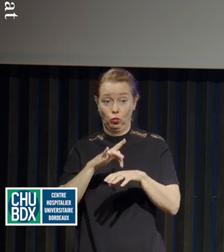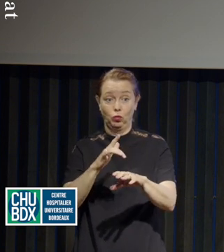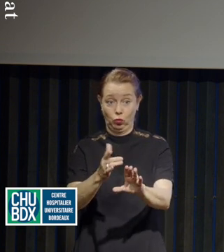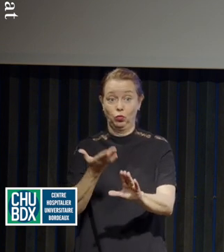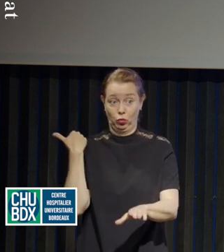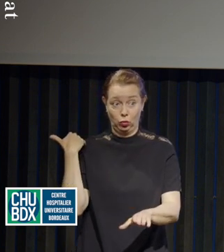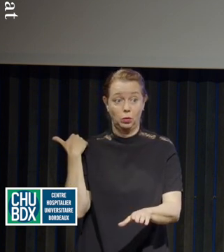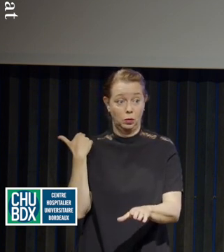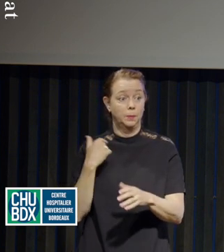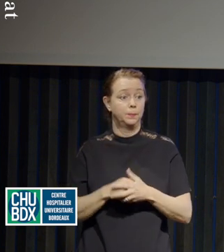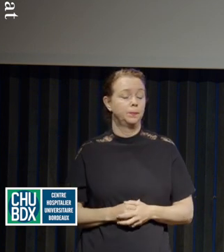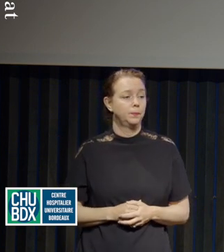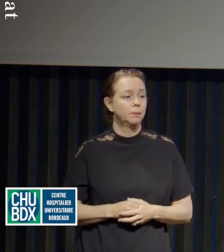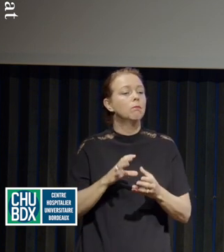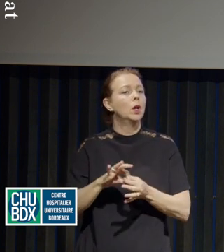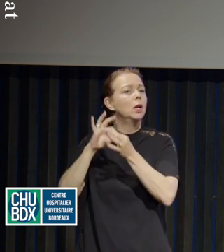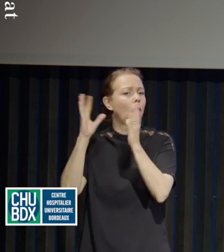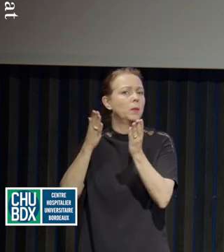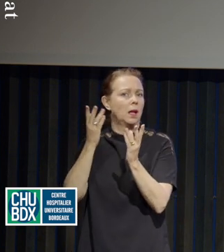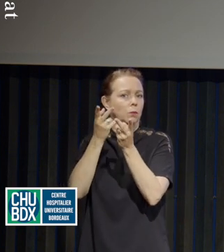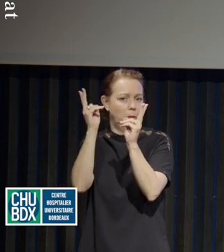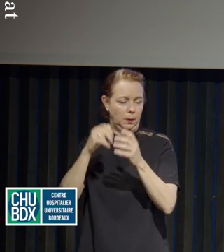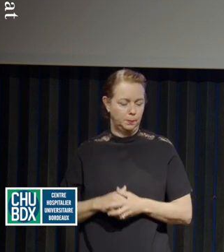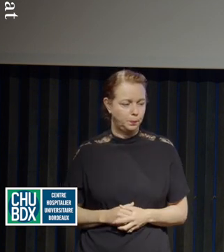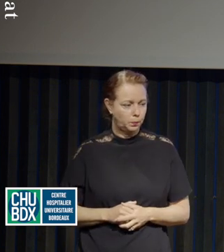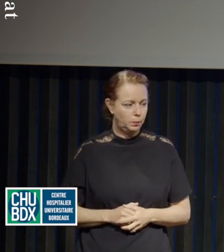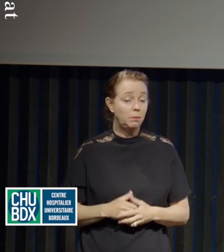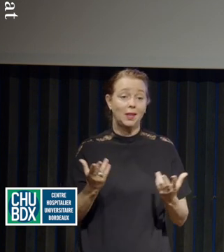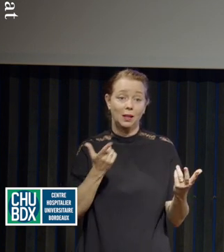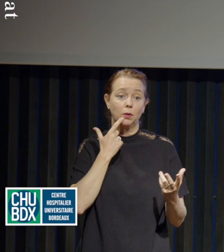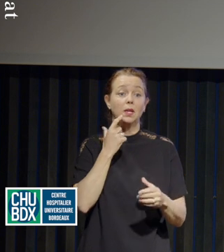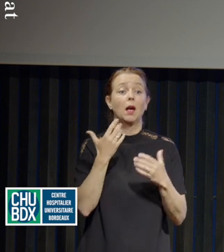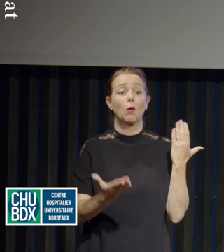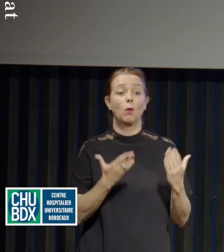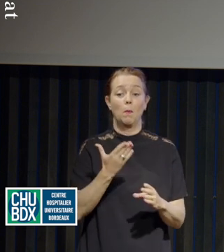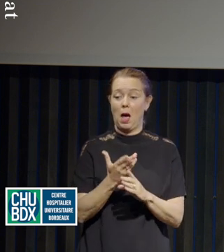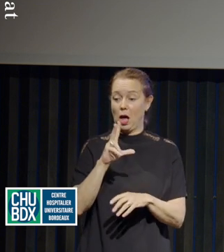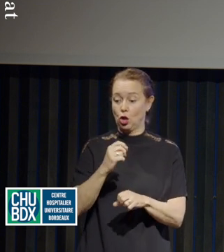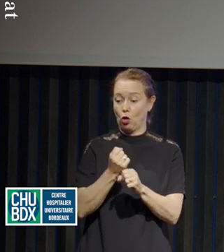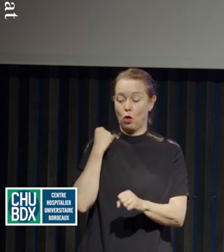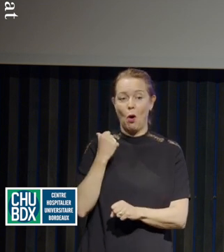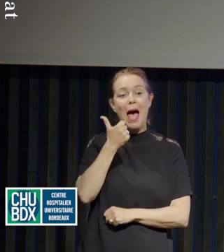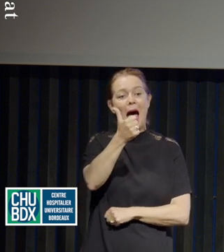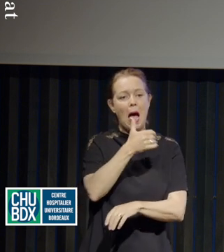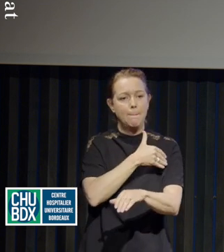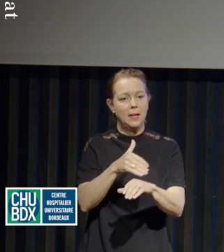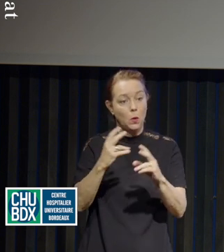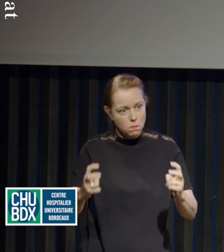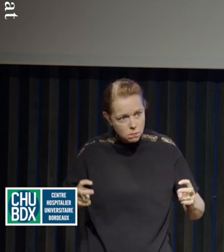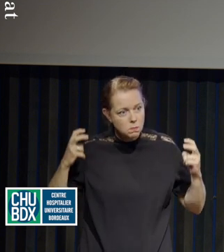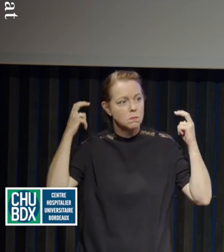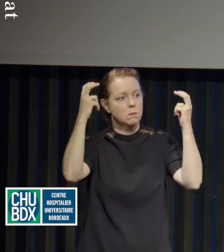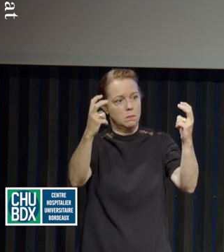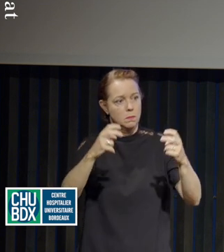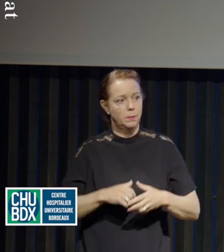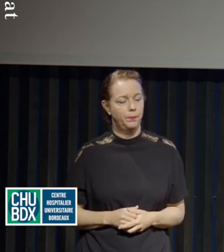qui dépendent de l'hôpital public, ce qui représente une hausse de 1 million dans les 30 dernières années. À cette